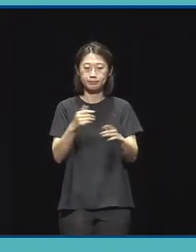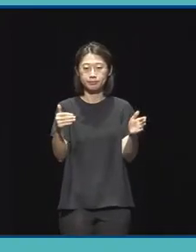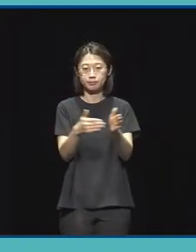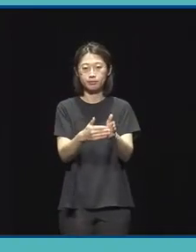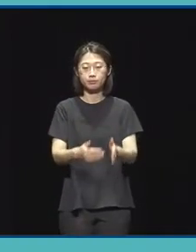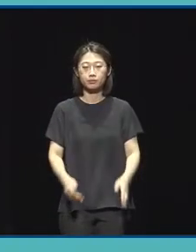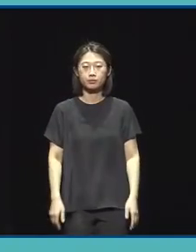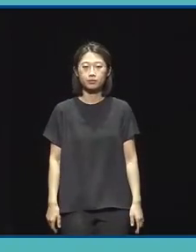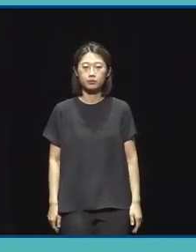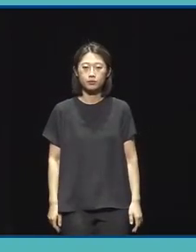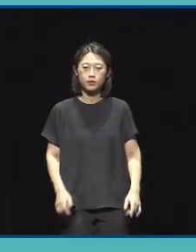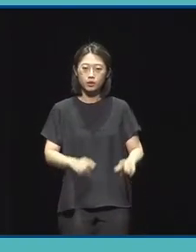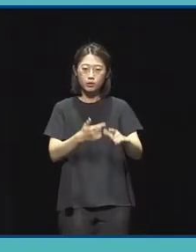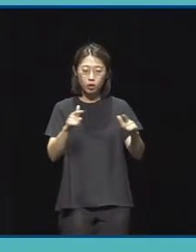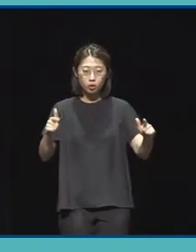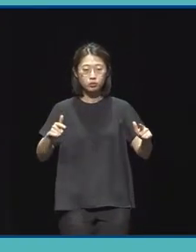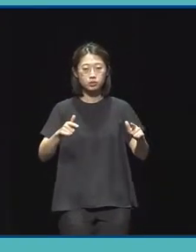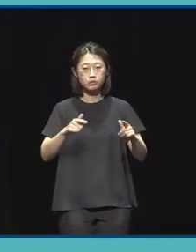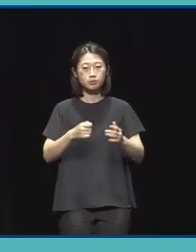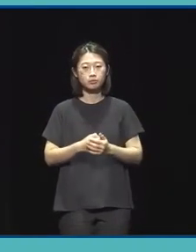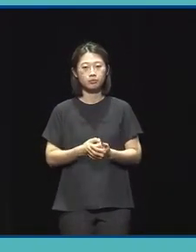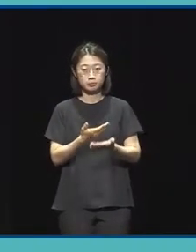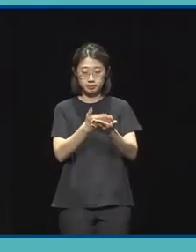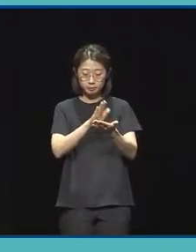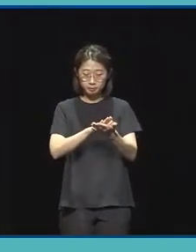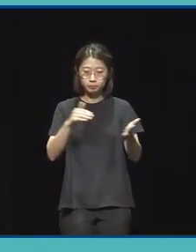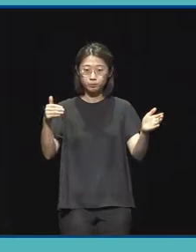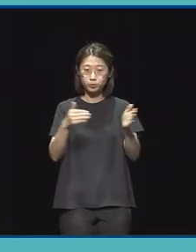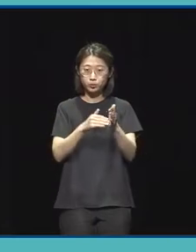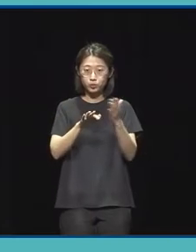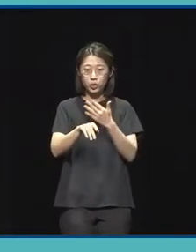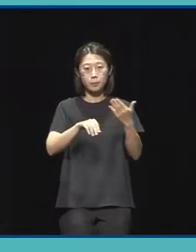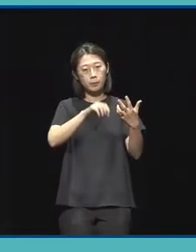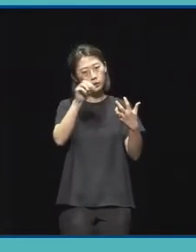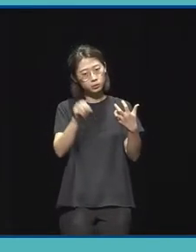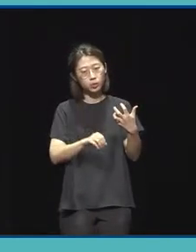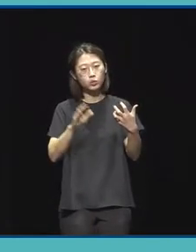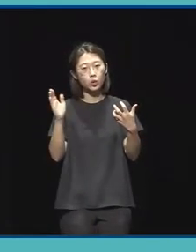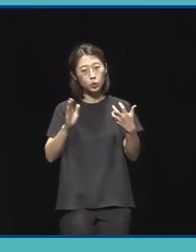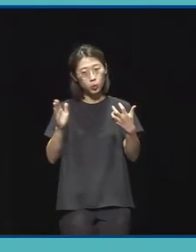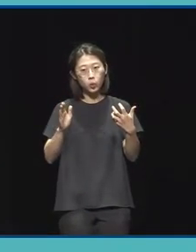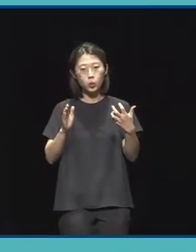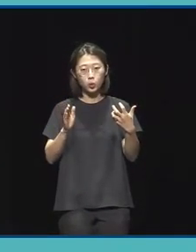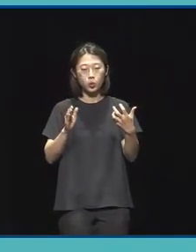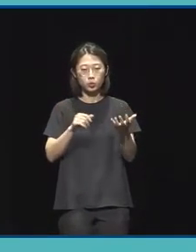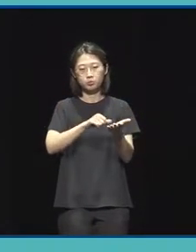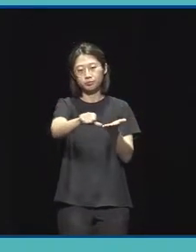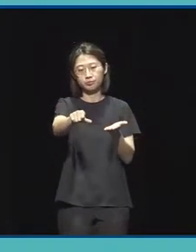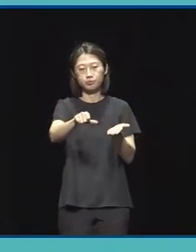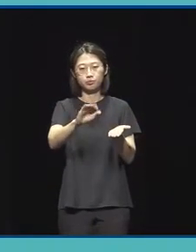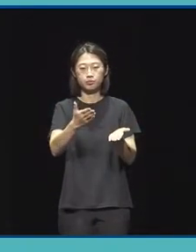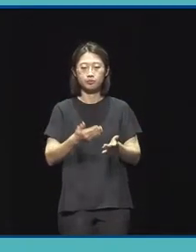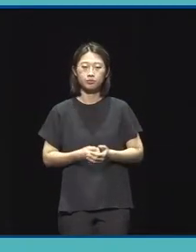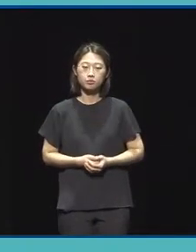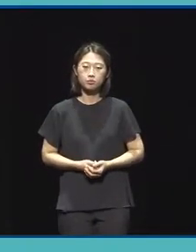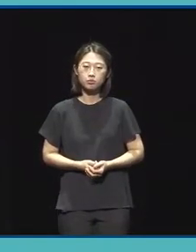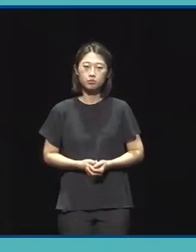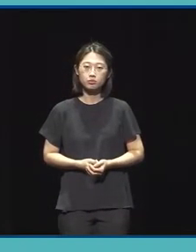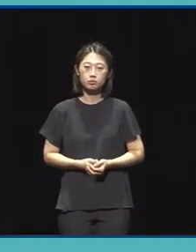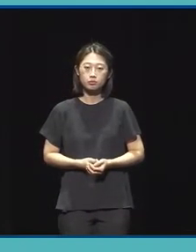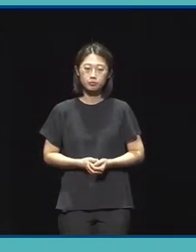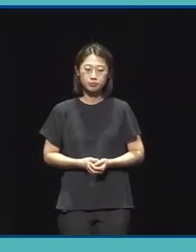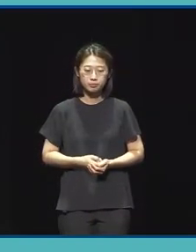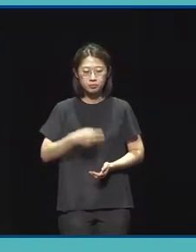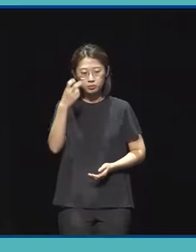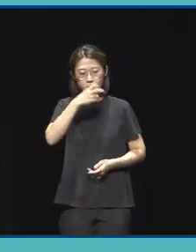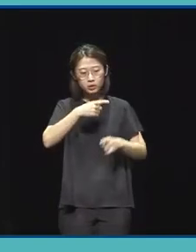이런 여러가지 요소를 좀 감안했을 때 80% 비율이 크게 실을 수는 없겠다는 판단해서 페이지를 했구요 심의 기준을 조금